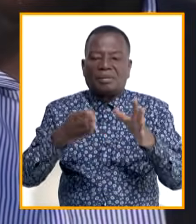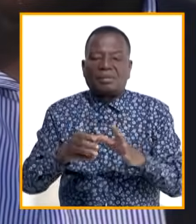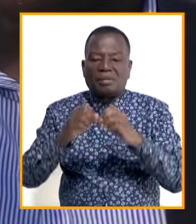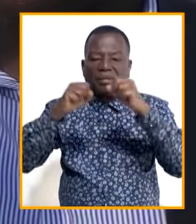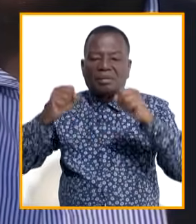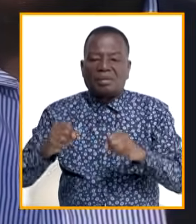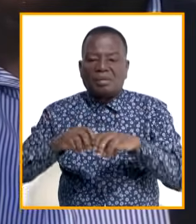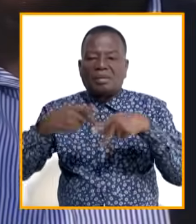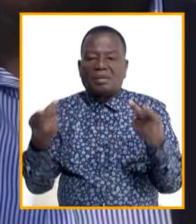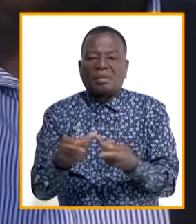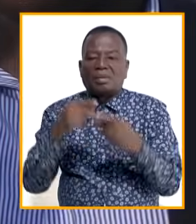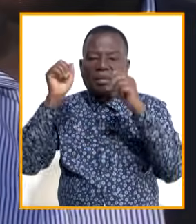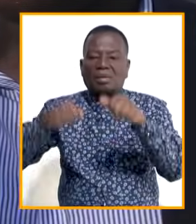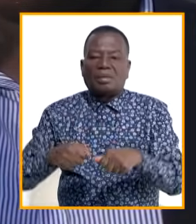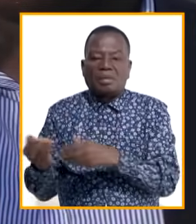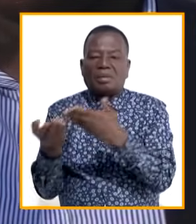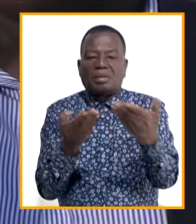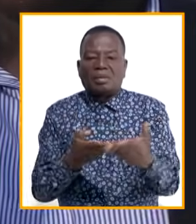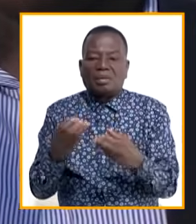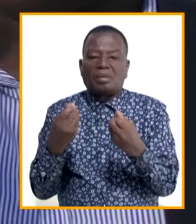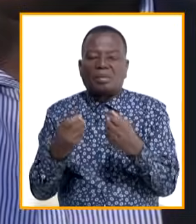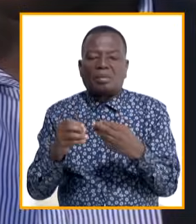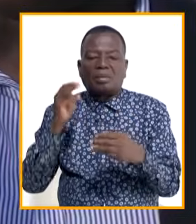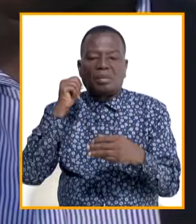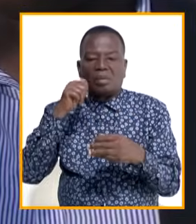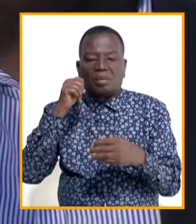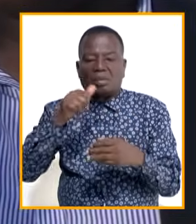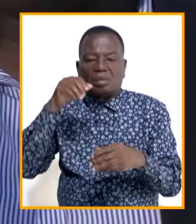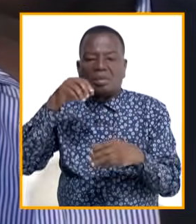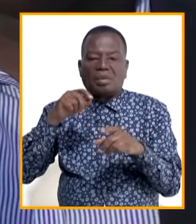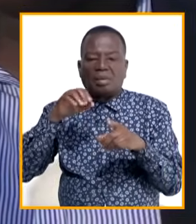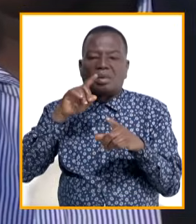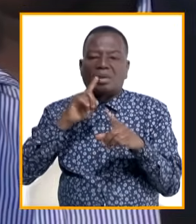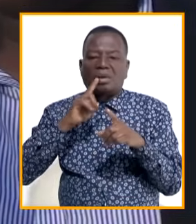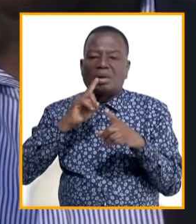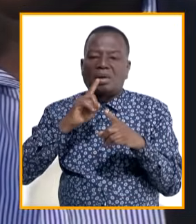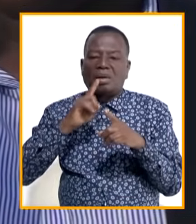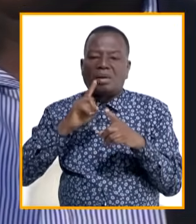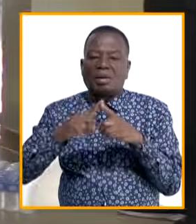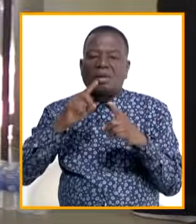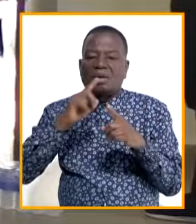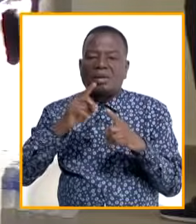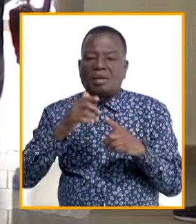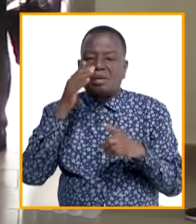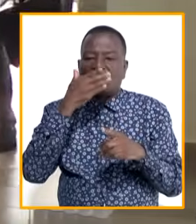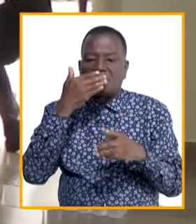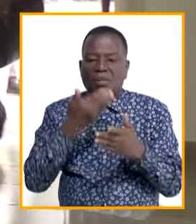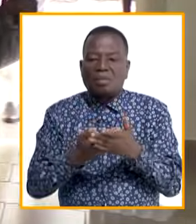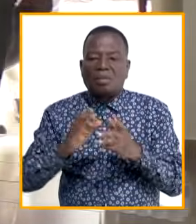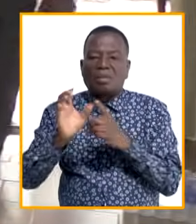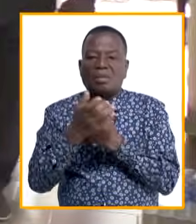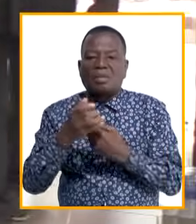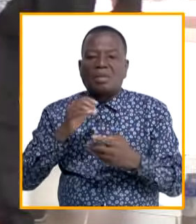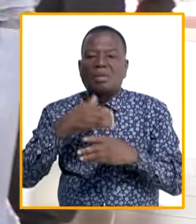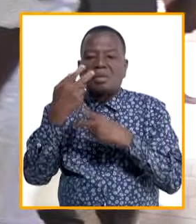système en place qui puisse amener le maximum de filles à être dans de bonnes conditions pour avoir de meilleurs résultats. Après avoir sillonné